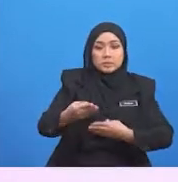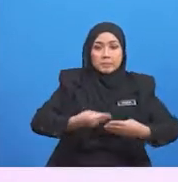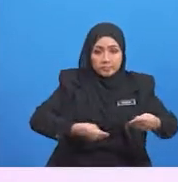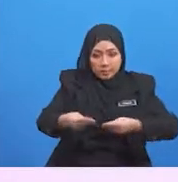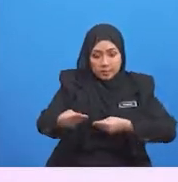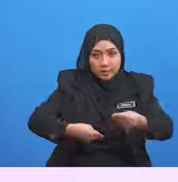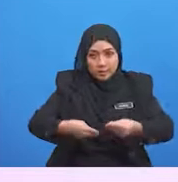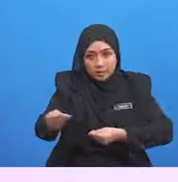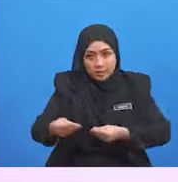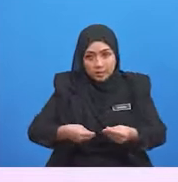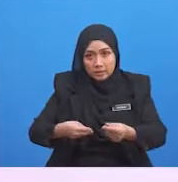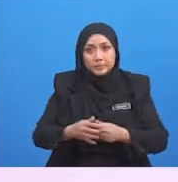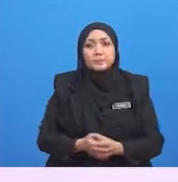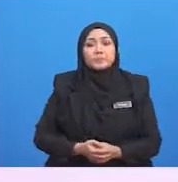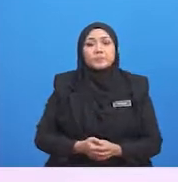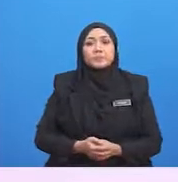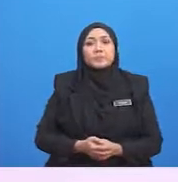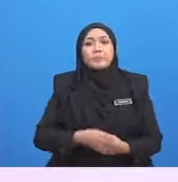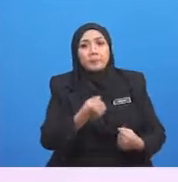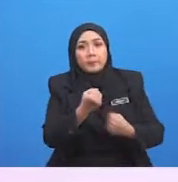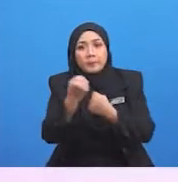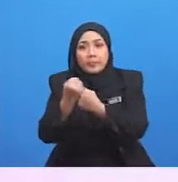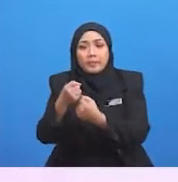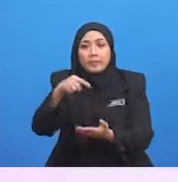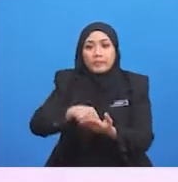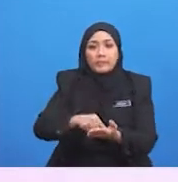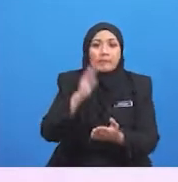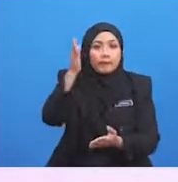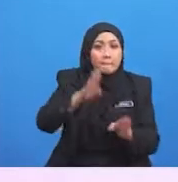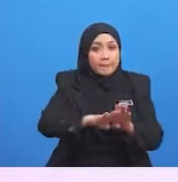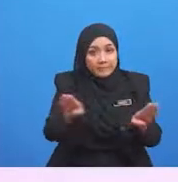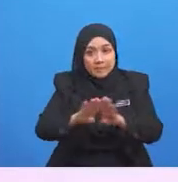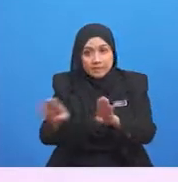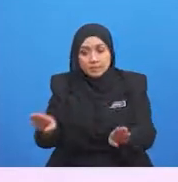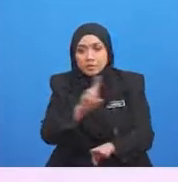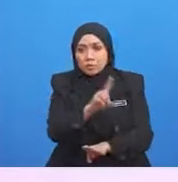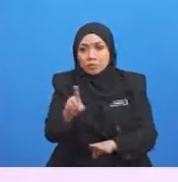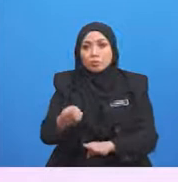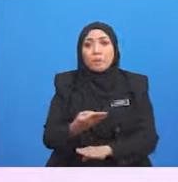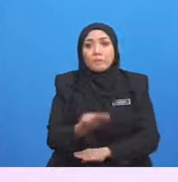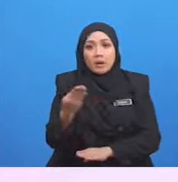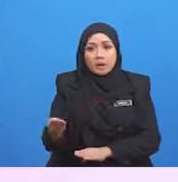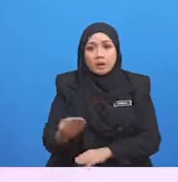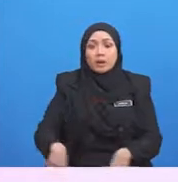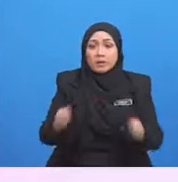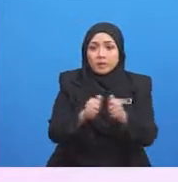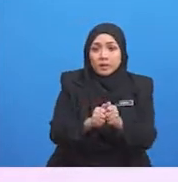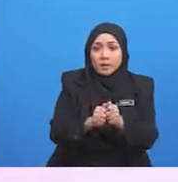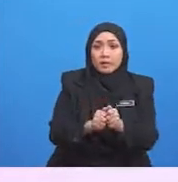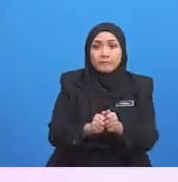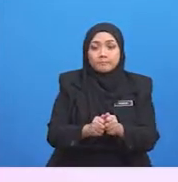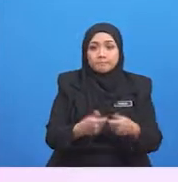berlaku. Khidmat sokongan ini akan membezakan sesuatu produk dengan pesaingnya di pasaran.